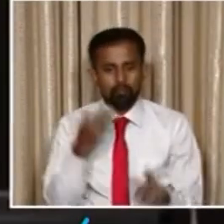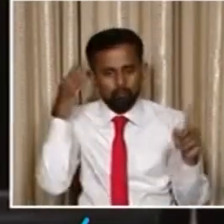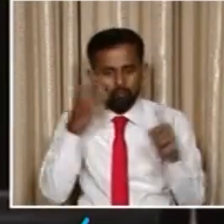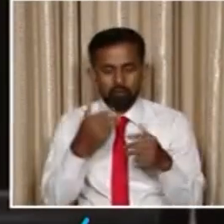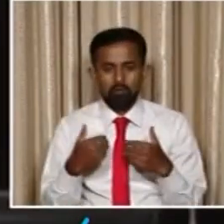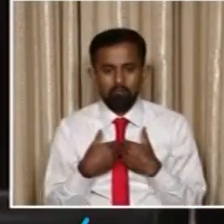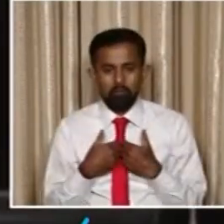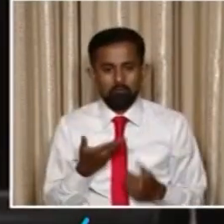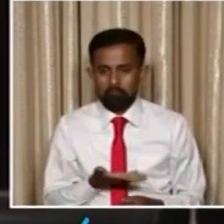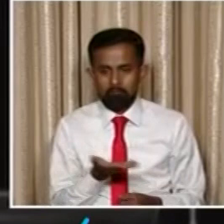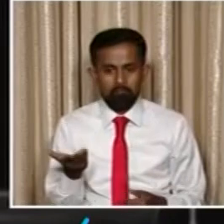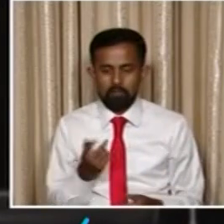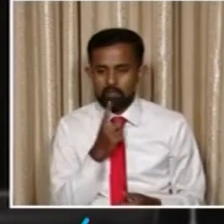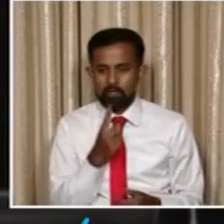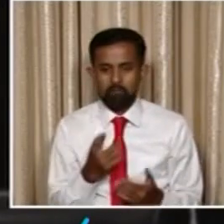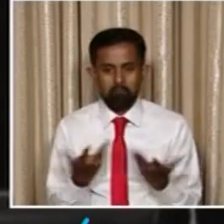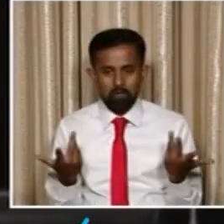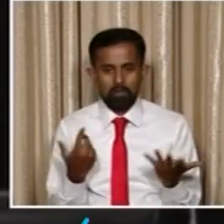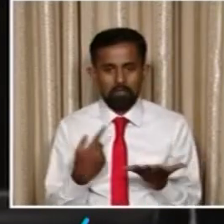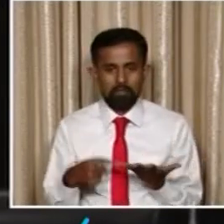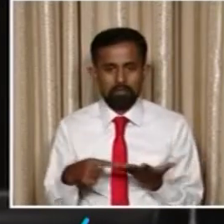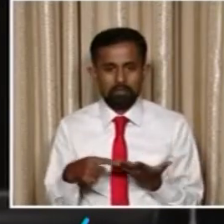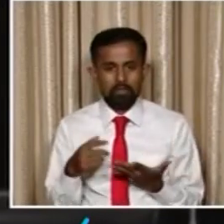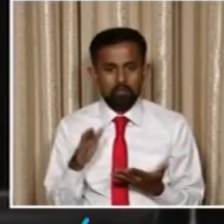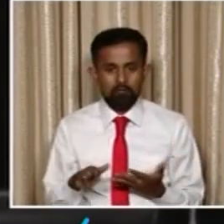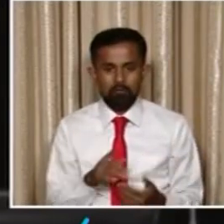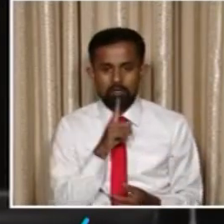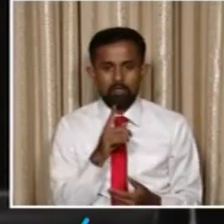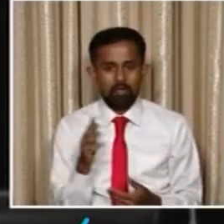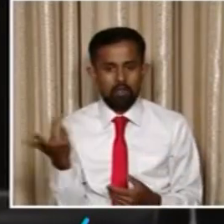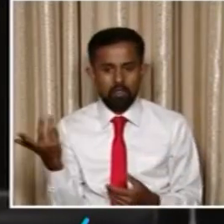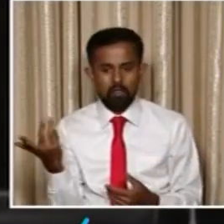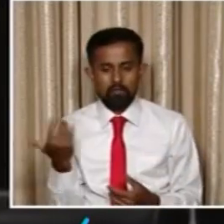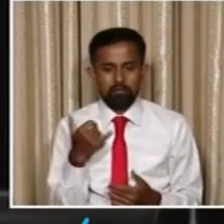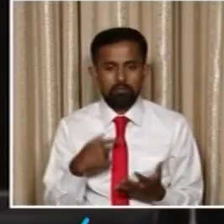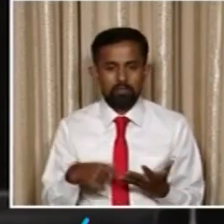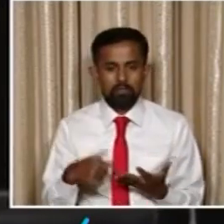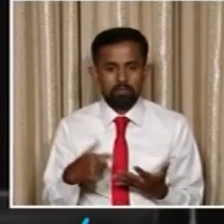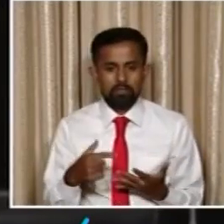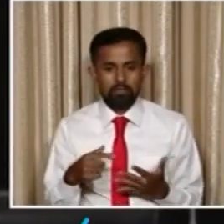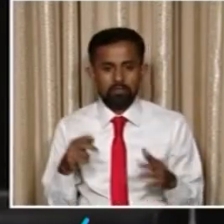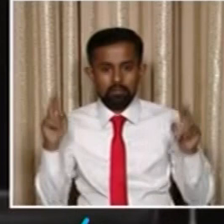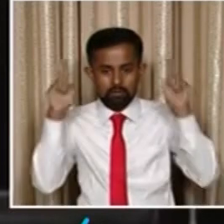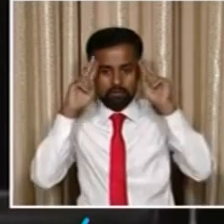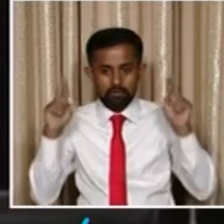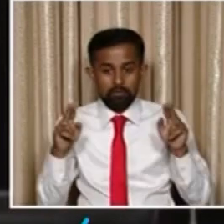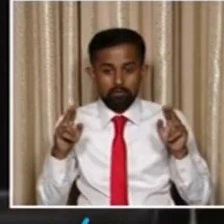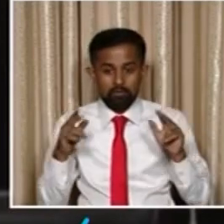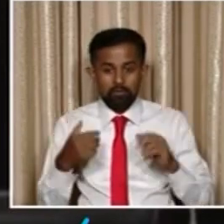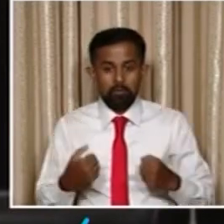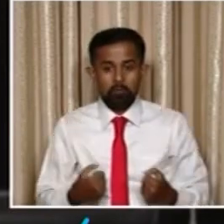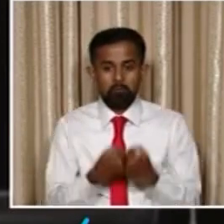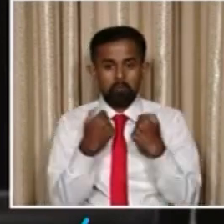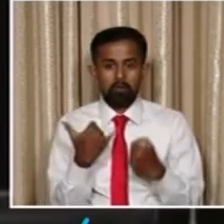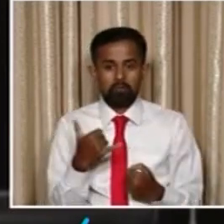මම මෙතනදී කියන්න බැරි කාරණාවක් තියෙනවා. ඒක නිසා මම ඒක කියන්නේ නැහැ. මොකද සමහර ඒවා ජාත්‍යන් අතර ගැටලු බවට